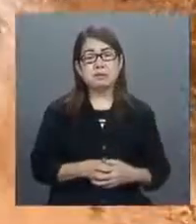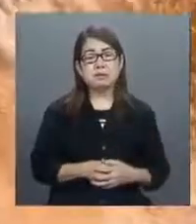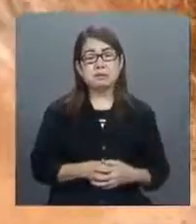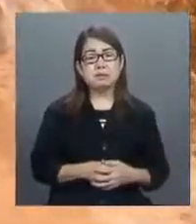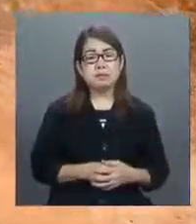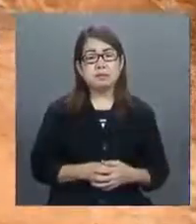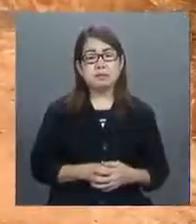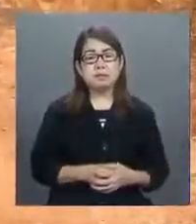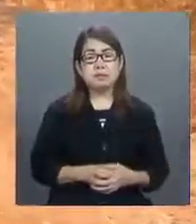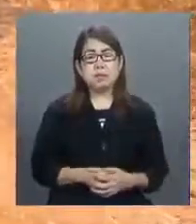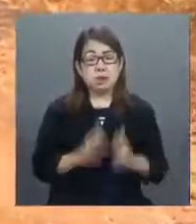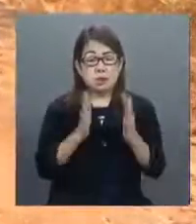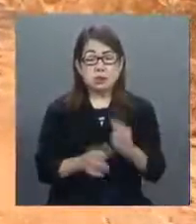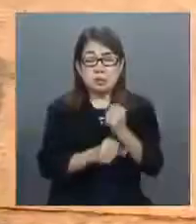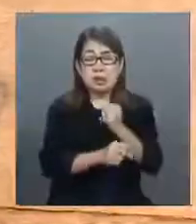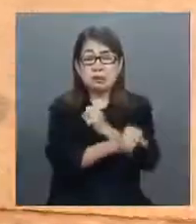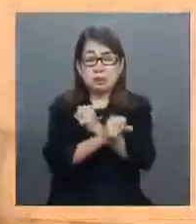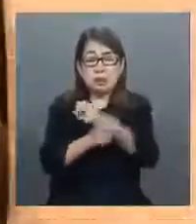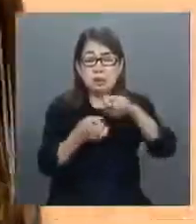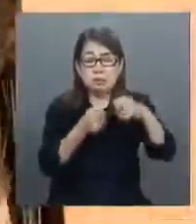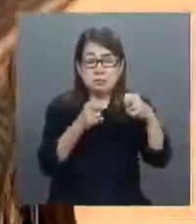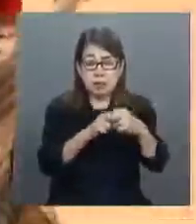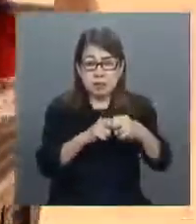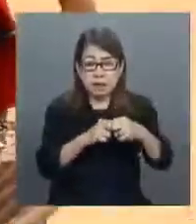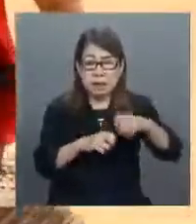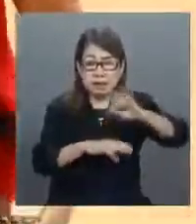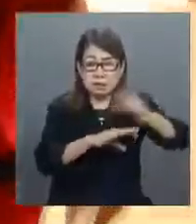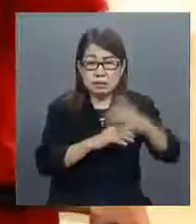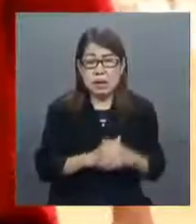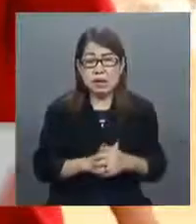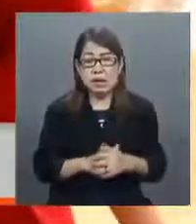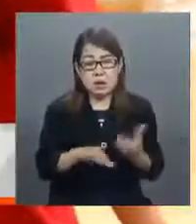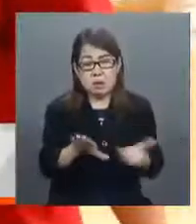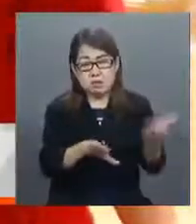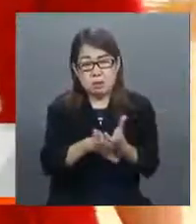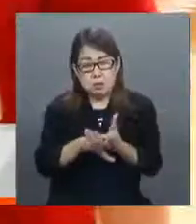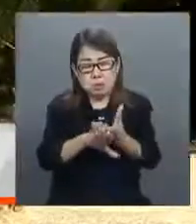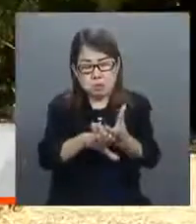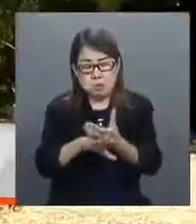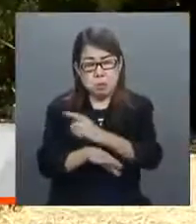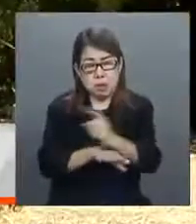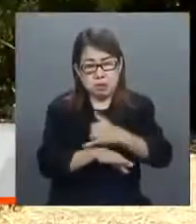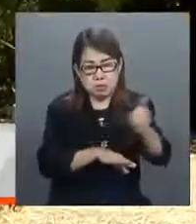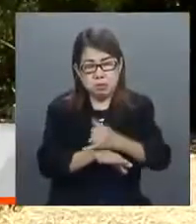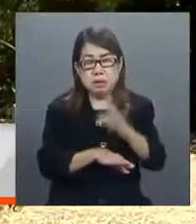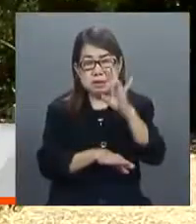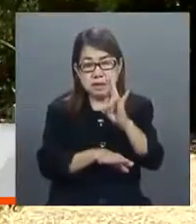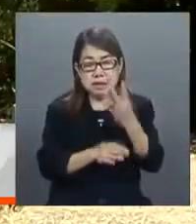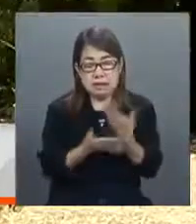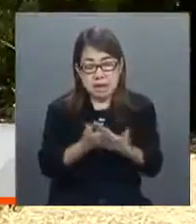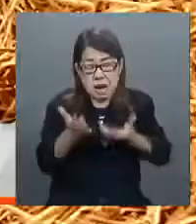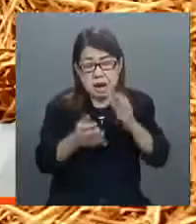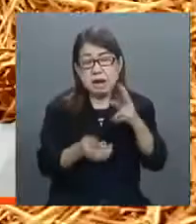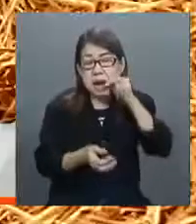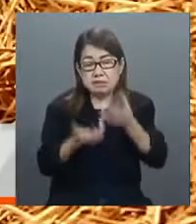เจ้าหน้าที่ป้องกันและบรรเทาสาธารณภัยเขต10ใช้รถบรรทุกน้ำวันละ 7เที่ยวรวม24,000ลิตรจากใจให้กับชาวบ้าน